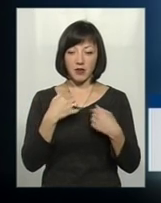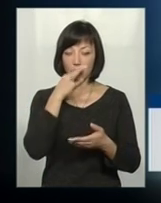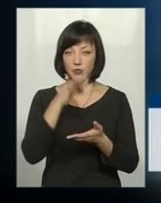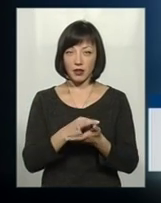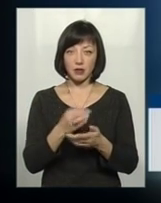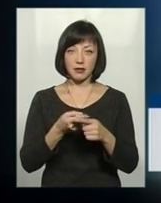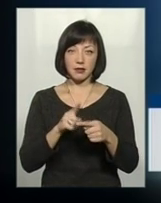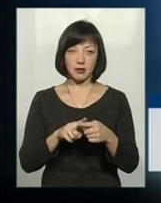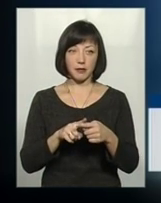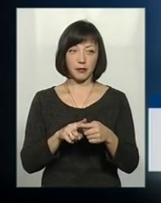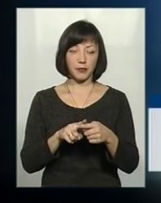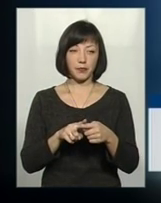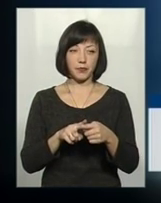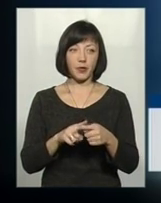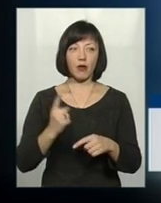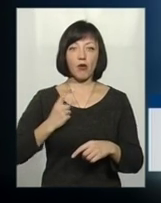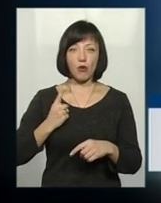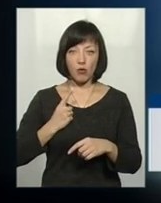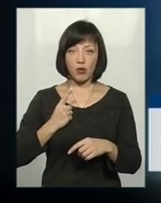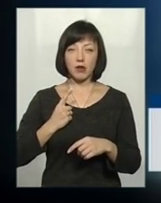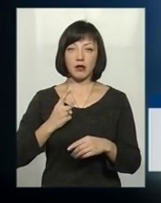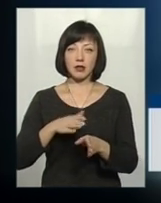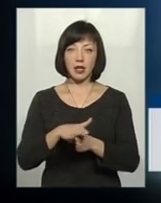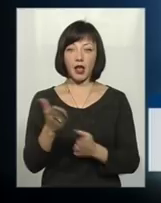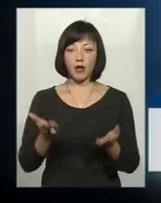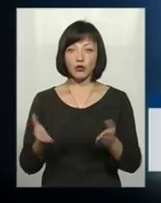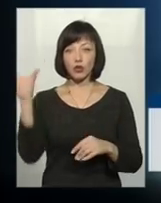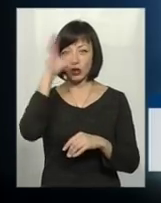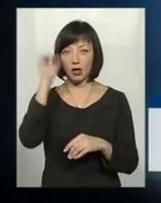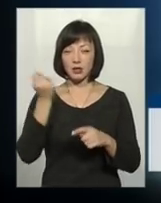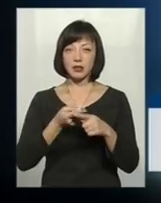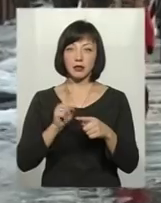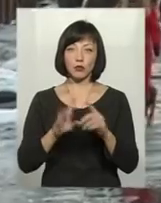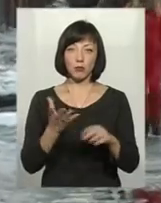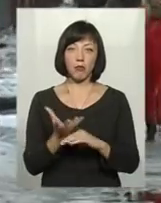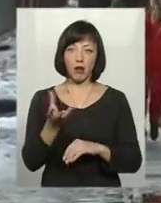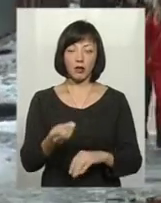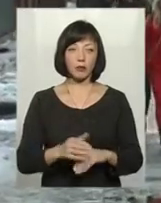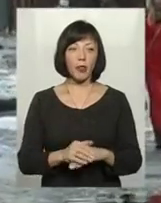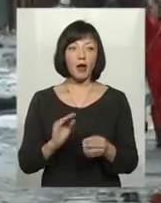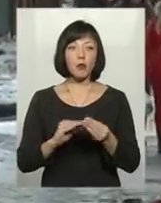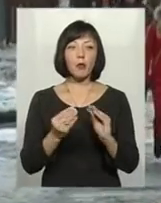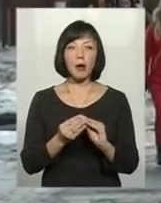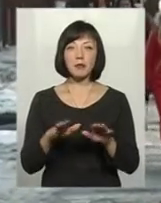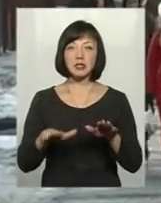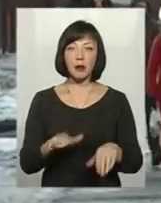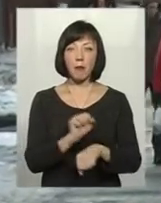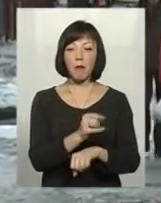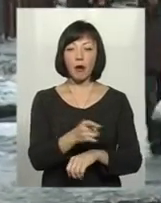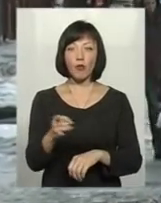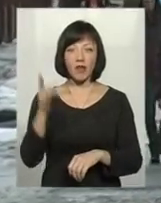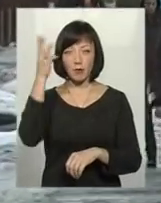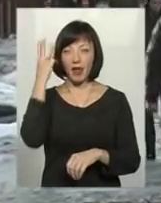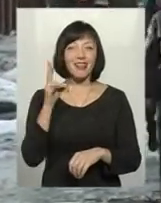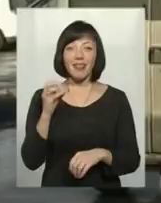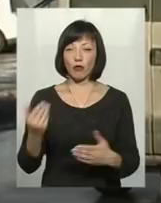буде охорона здійснюватись. Якщо на ніч, то це буде платно. Проблема з місцями для паркування в обласному центрі не